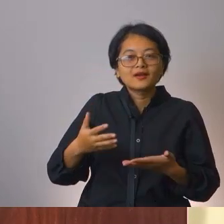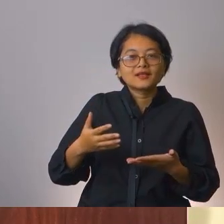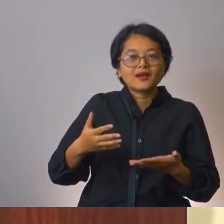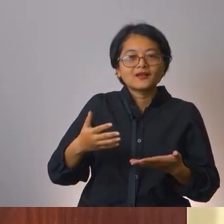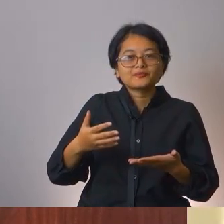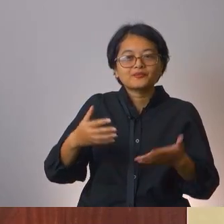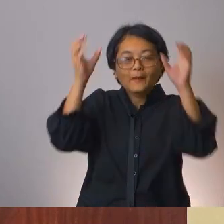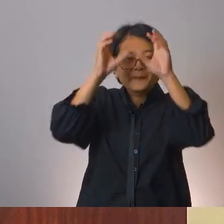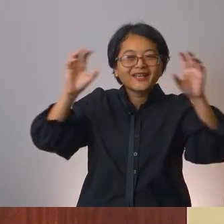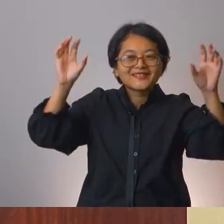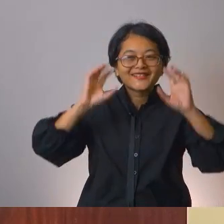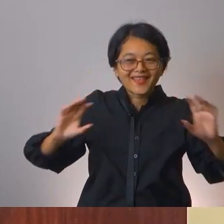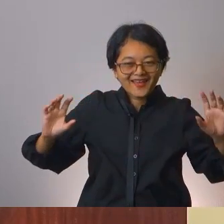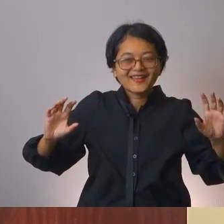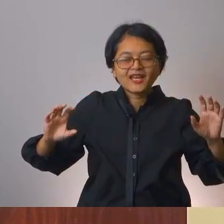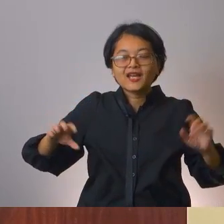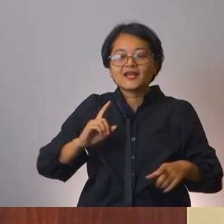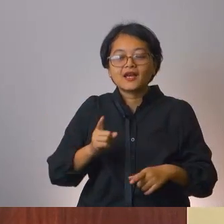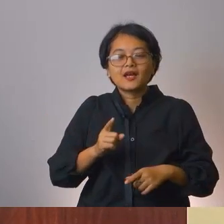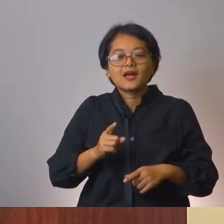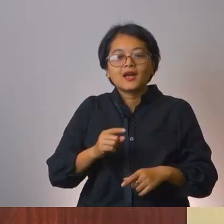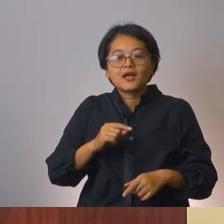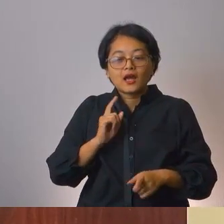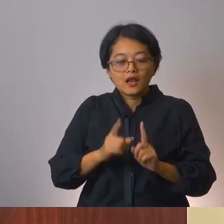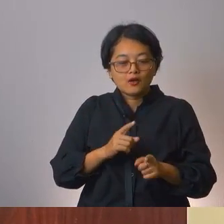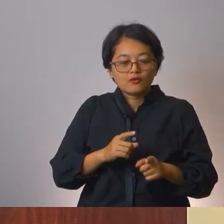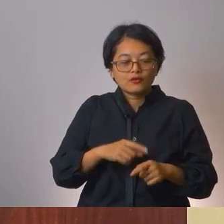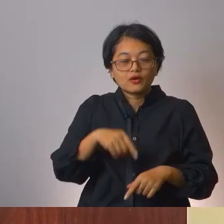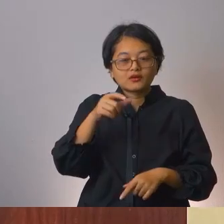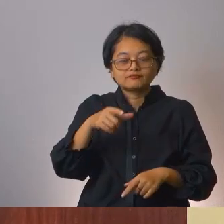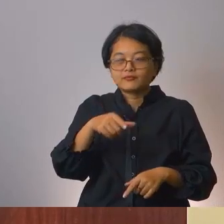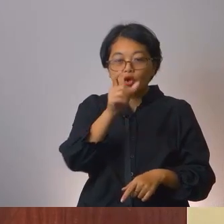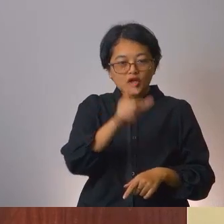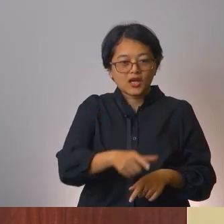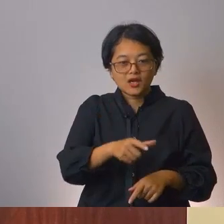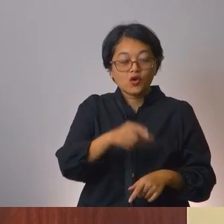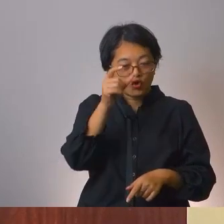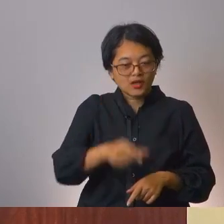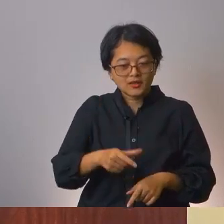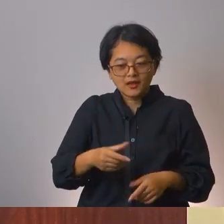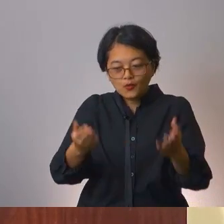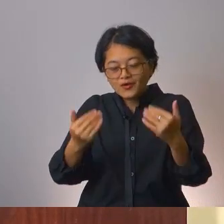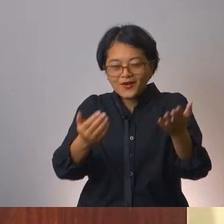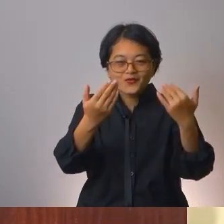budak untuk membasuh kaki para tamu sebelum mereka masuk ke ruang pesta.